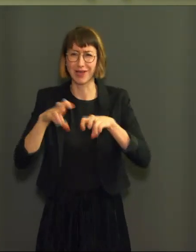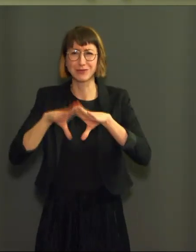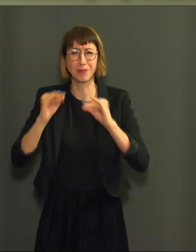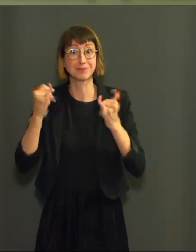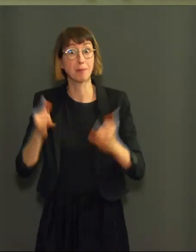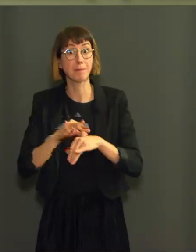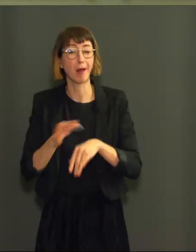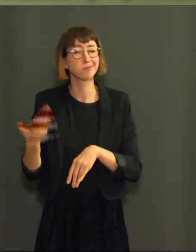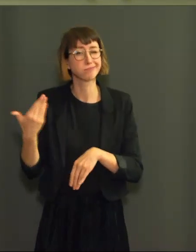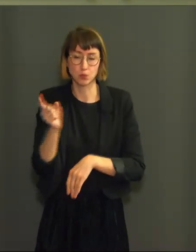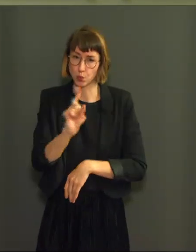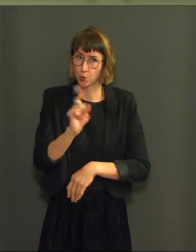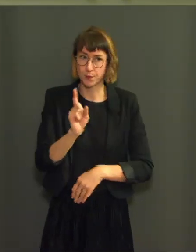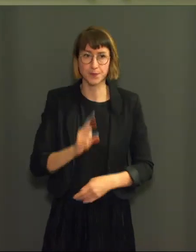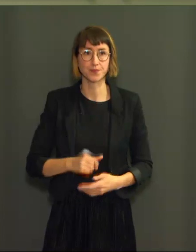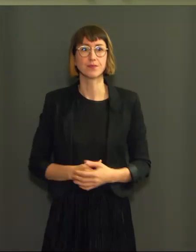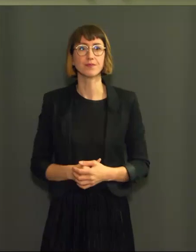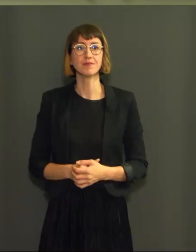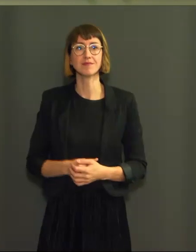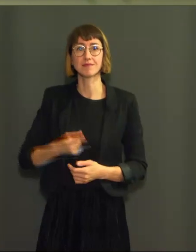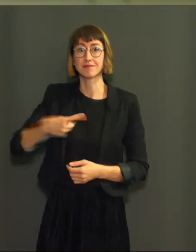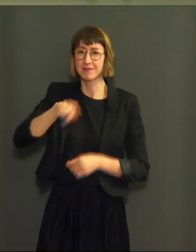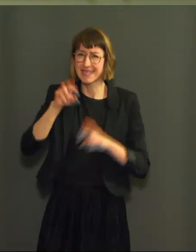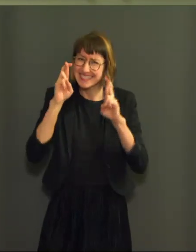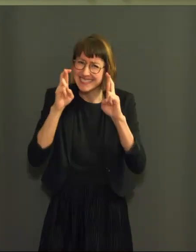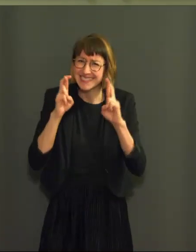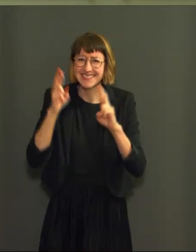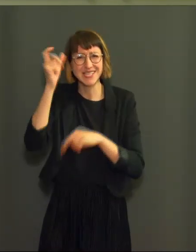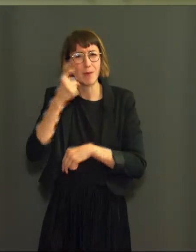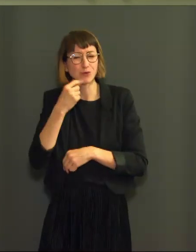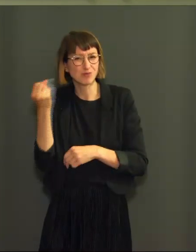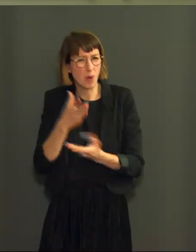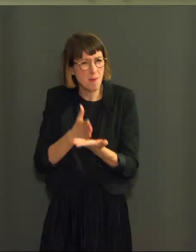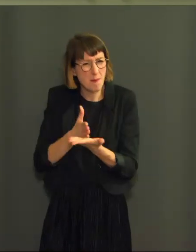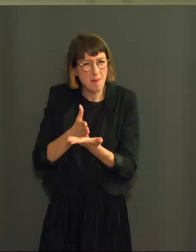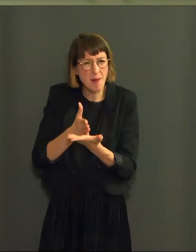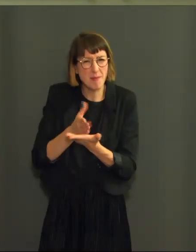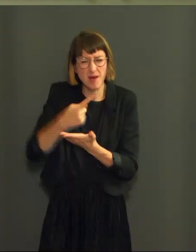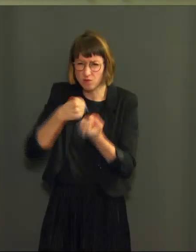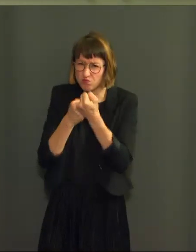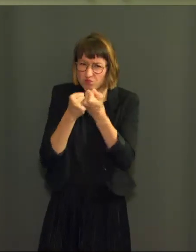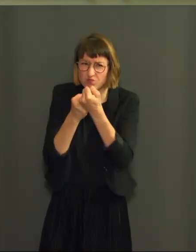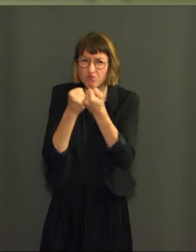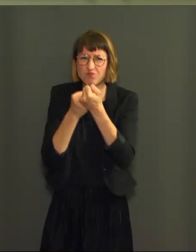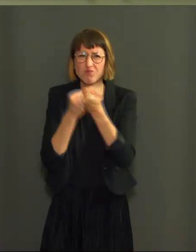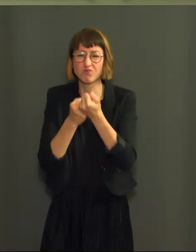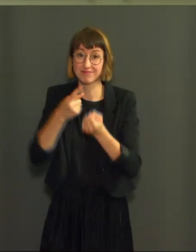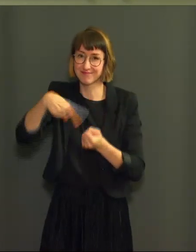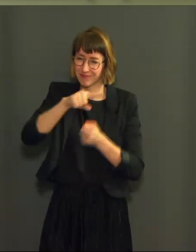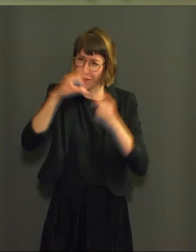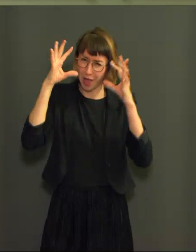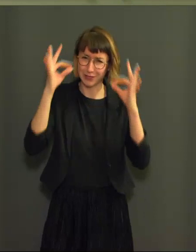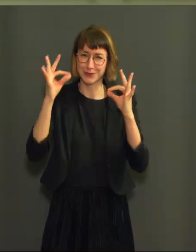souhaitons le meilleur des parcours. Soutenons notre équipe nationale en toute sécurité. Let's go Belgium!